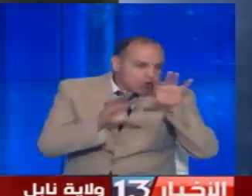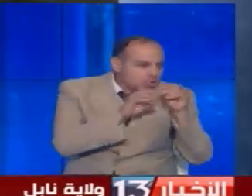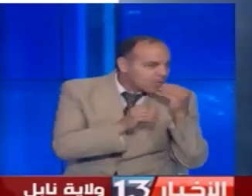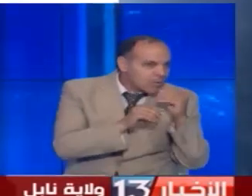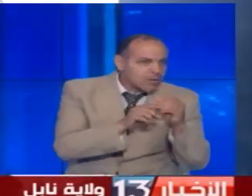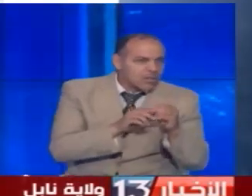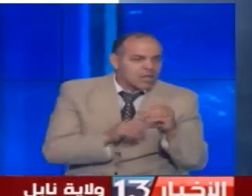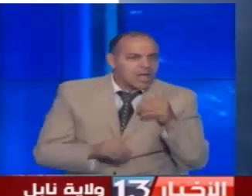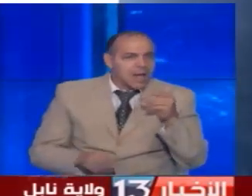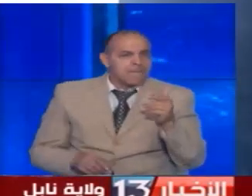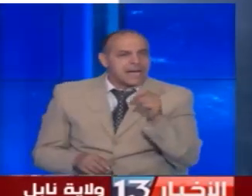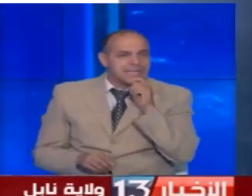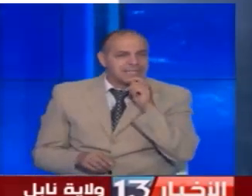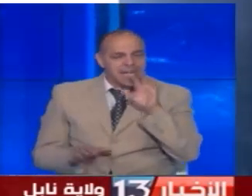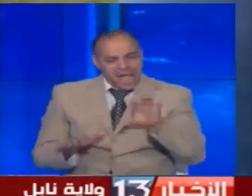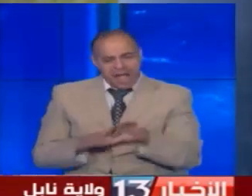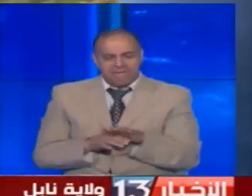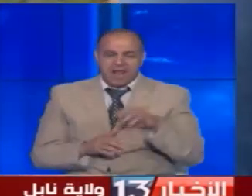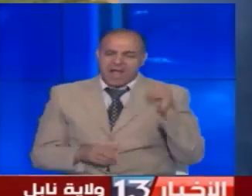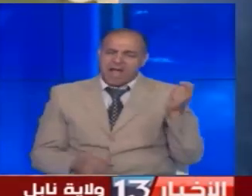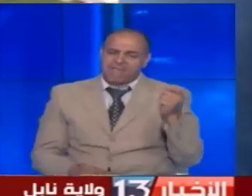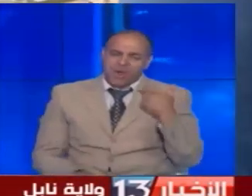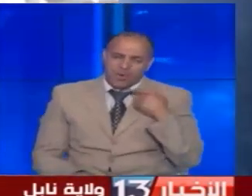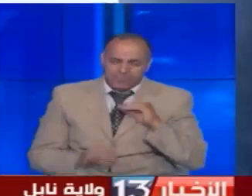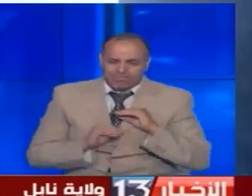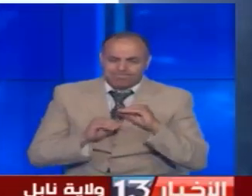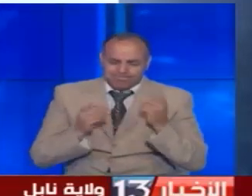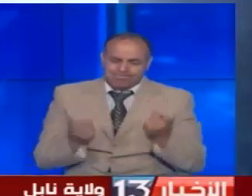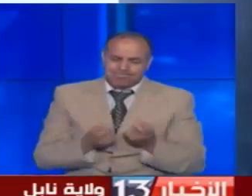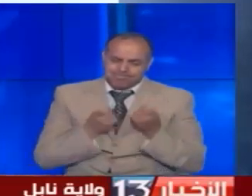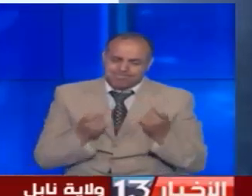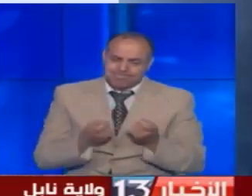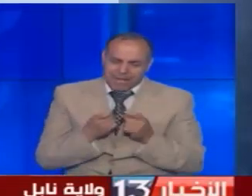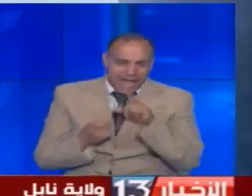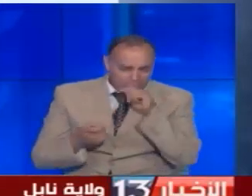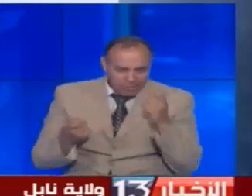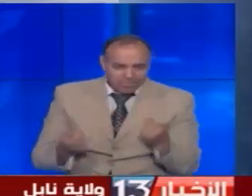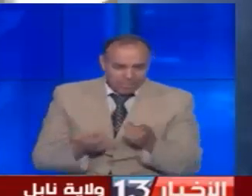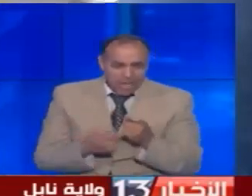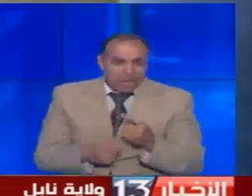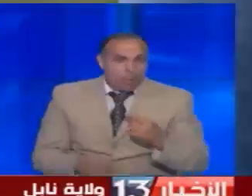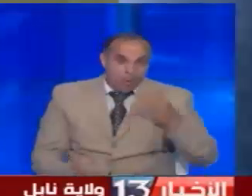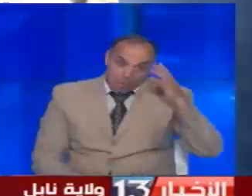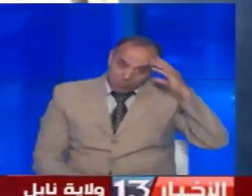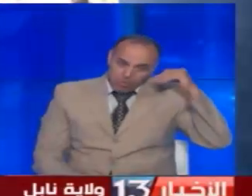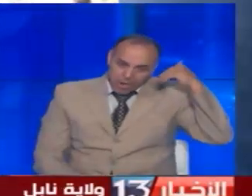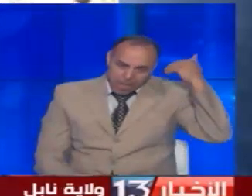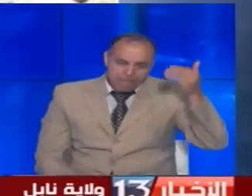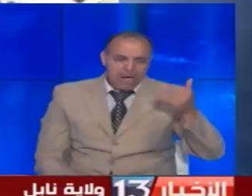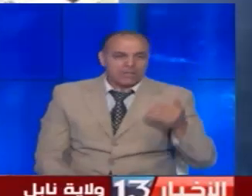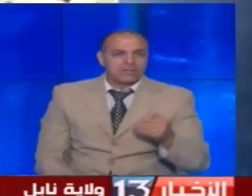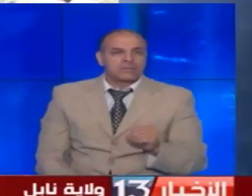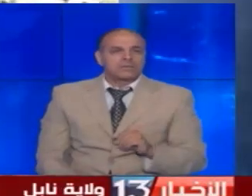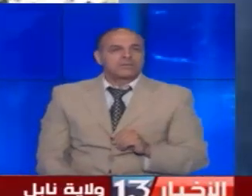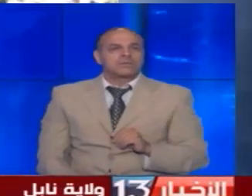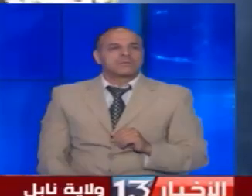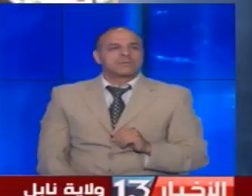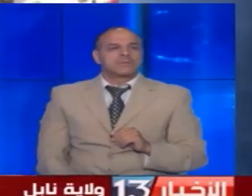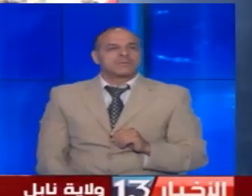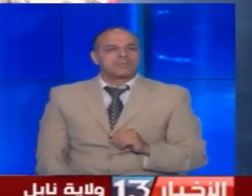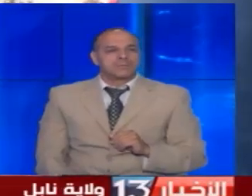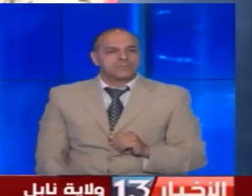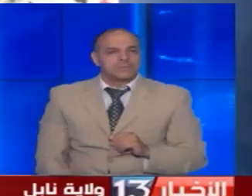وبعد السمانه نستناو المهرجان كونوه ونزيدوا ندربوه اكثر واكثر حتى لين معناها يولي معناها قابل